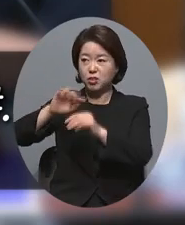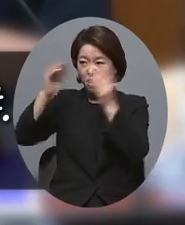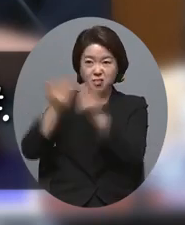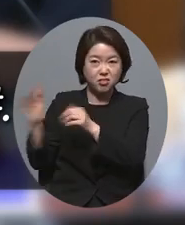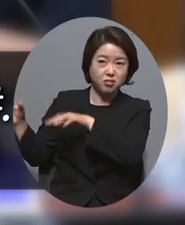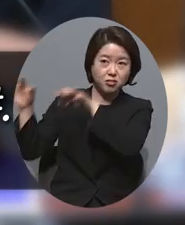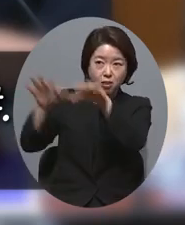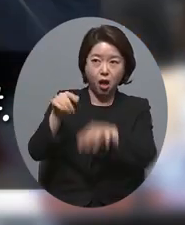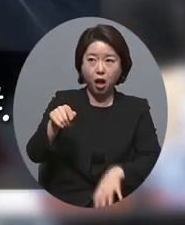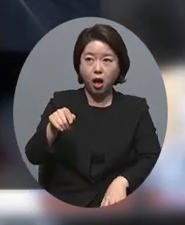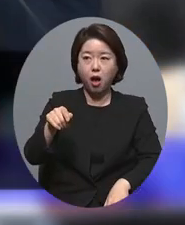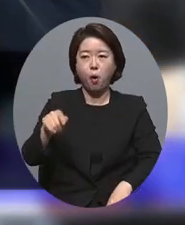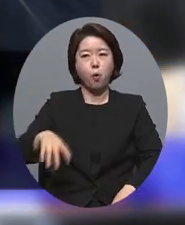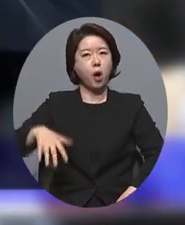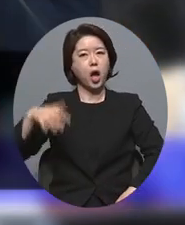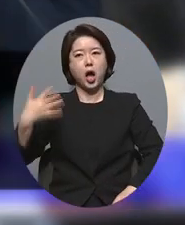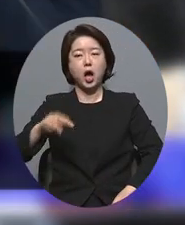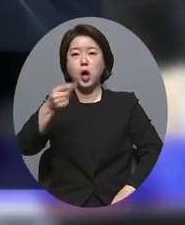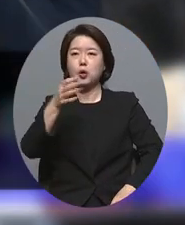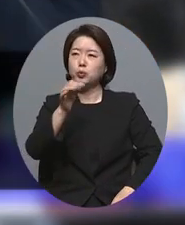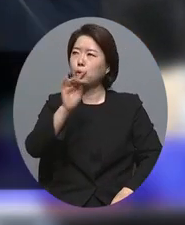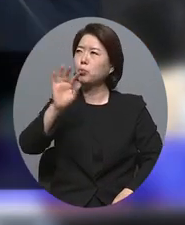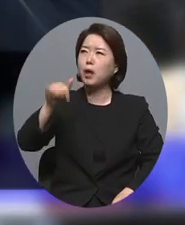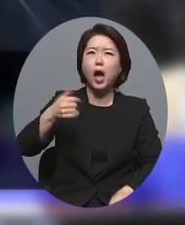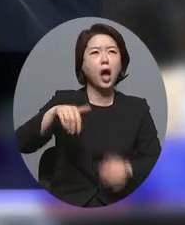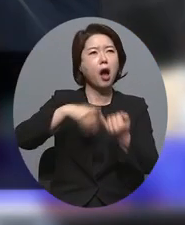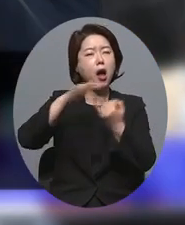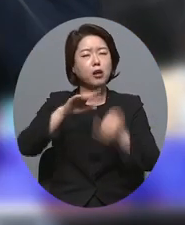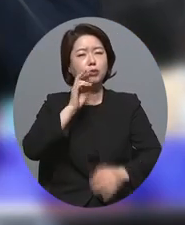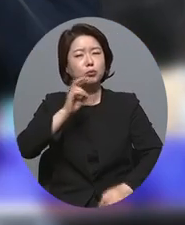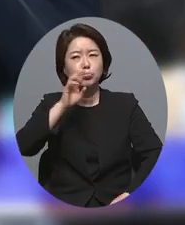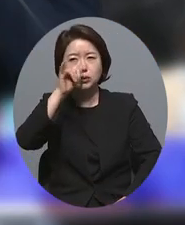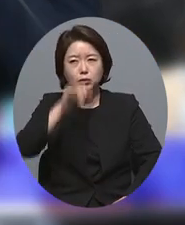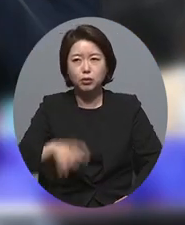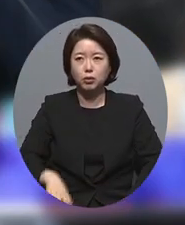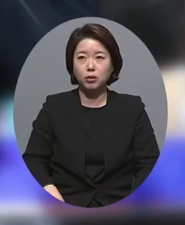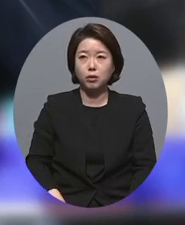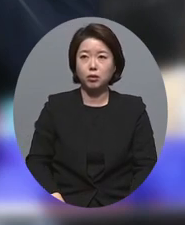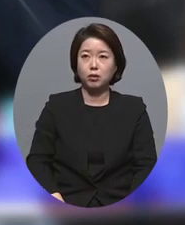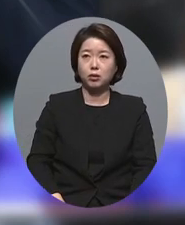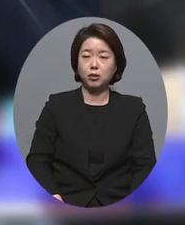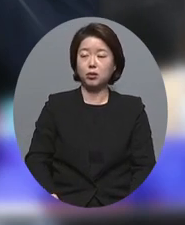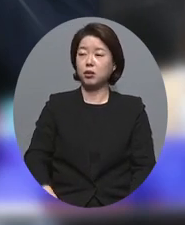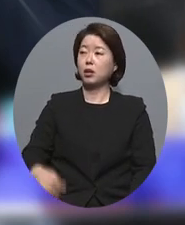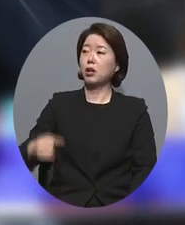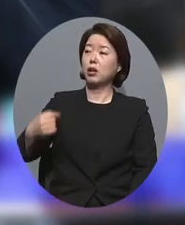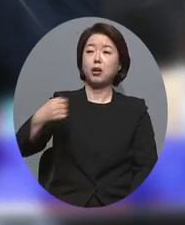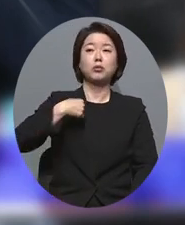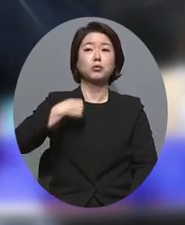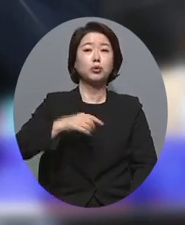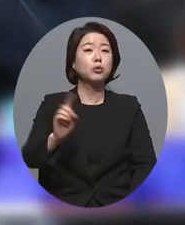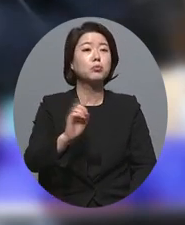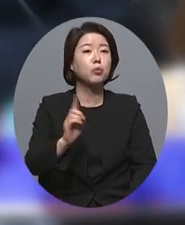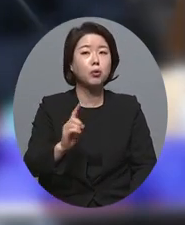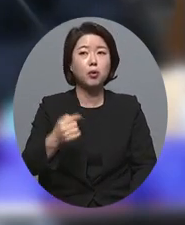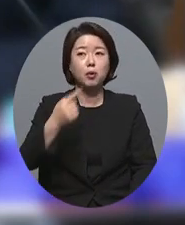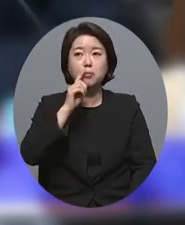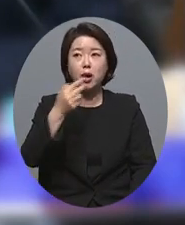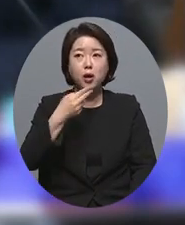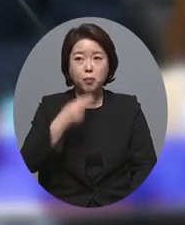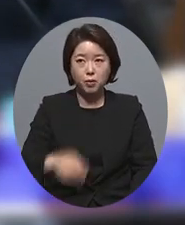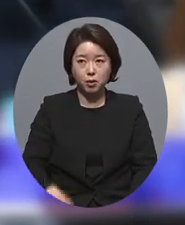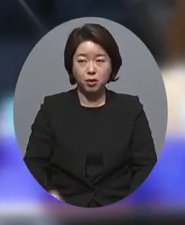사실 이게 궁금해. 종대는 사실 윤석열 했고. 저는 뭘 했나요? 왜 안 나오지?